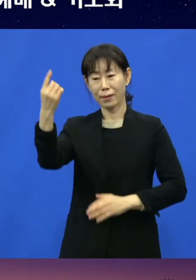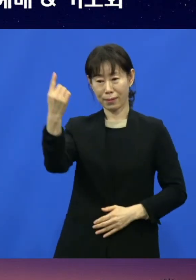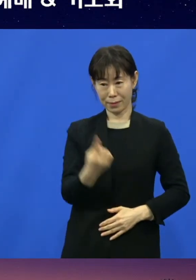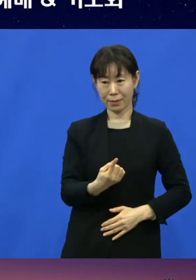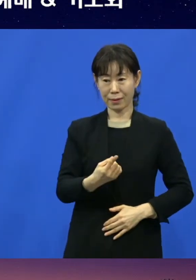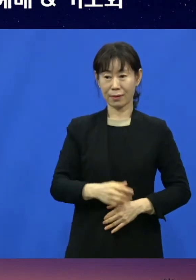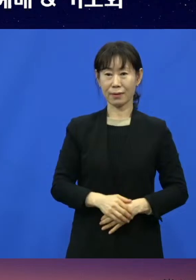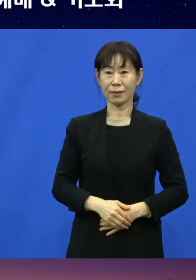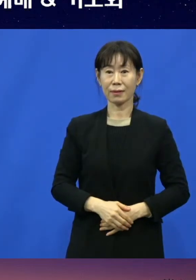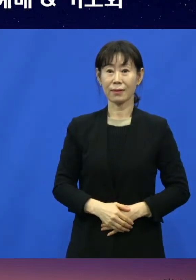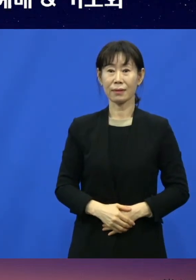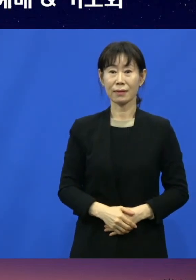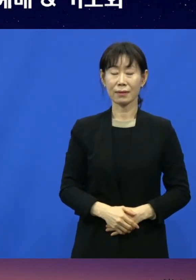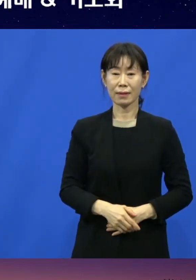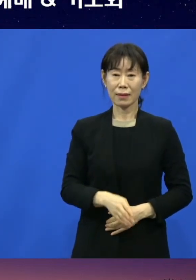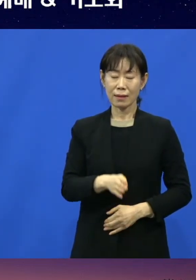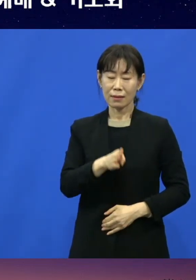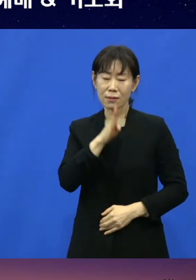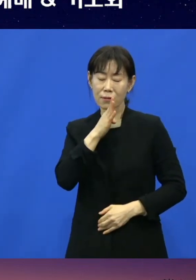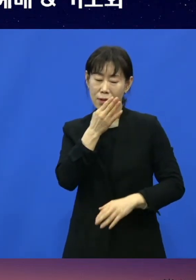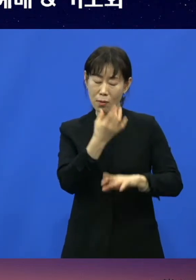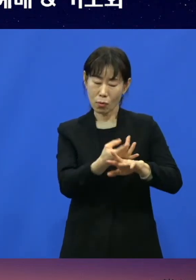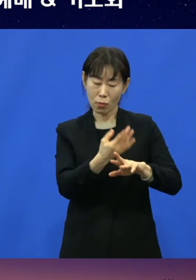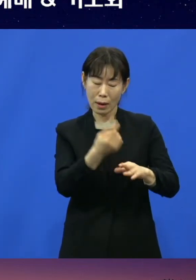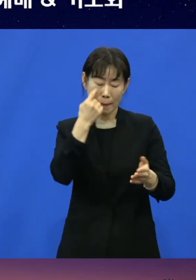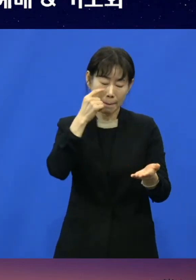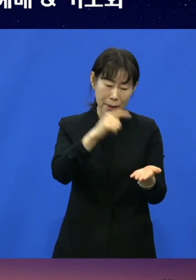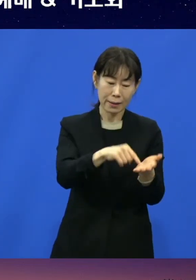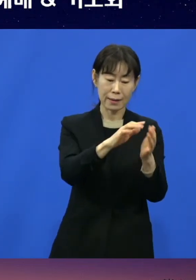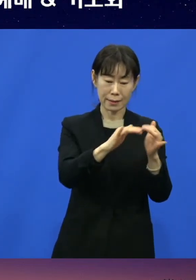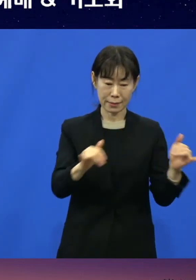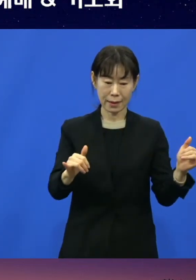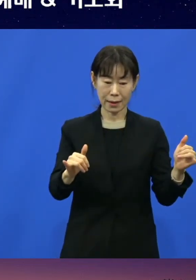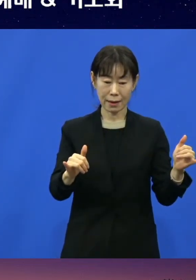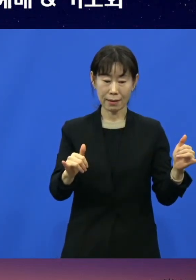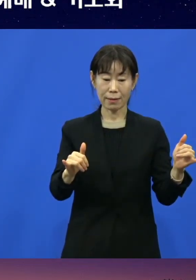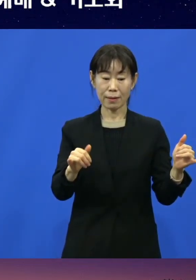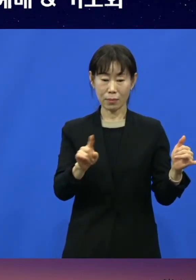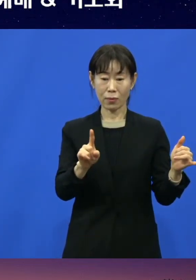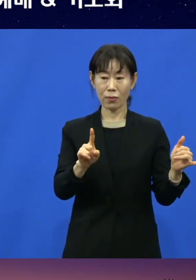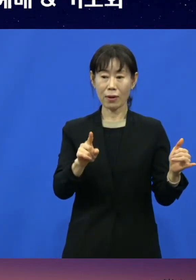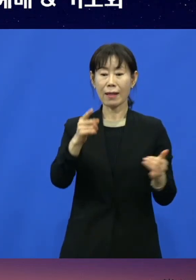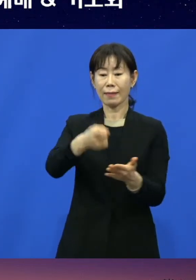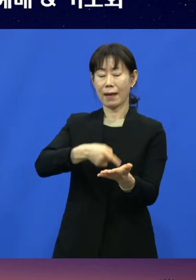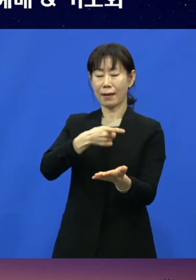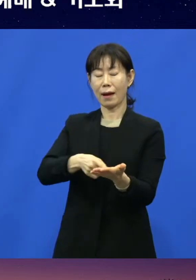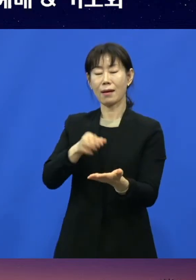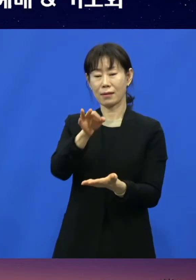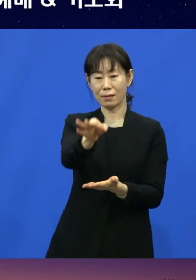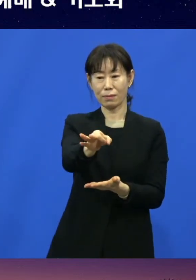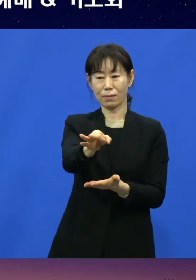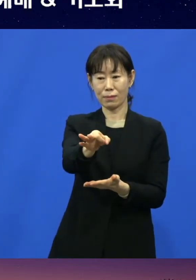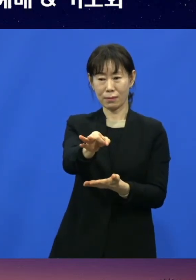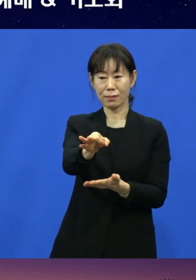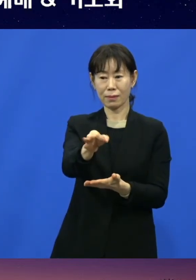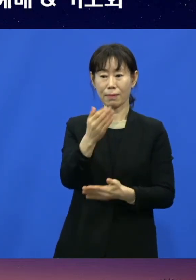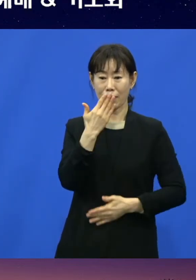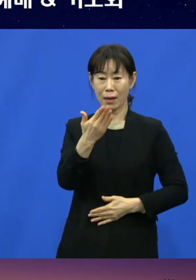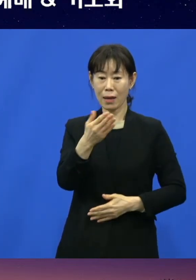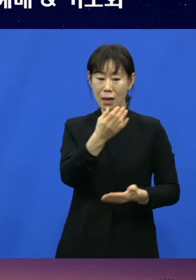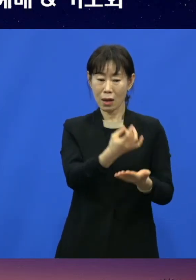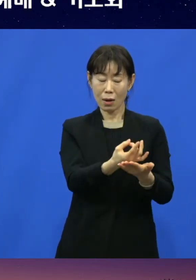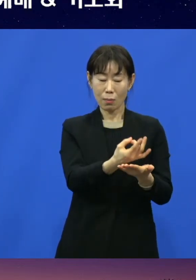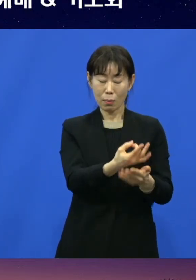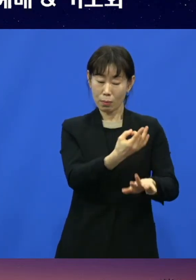그래서 여러분, 진짜 보화를 발견한 사람에게 일어나는 확실한 증거는 뭐냐? 대가를 지불한다는 거예요. 그 보화를 얻기 위해